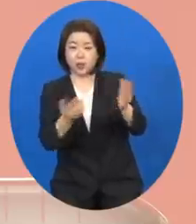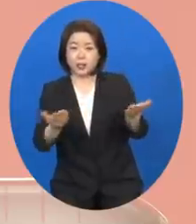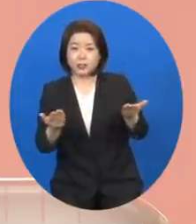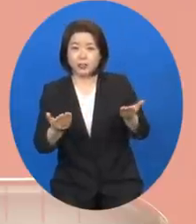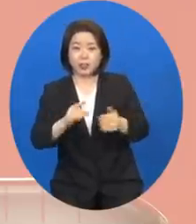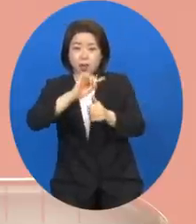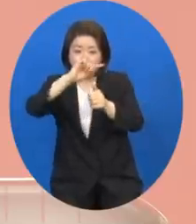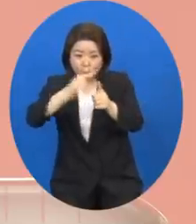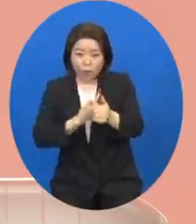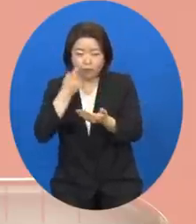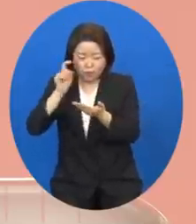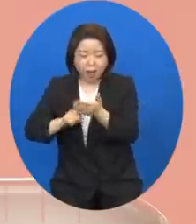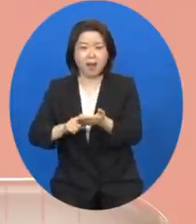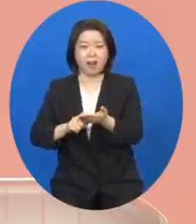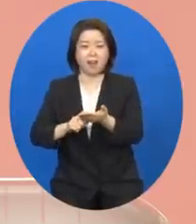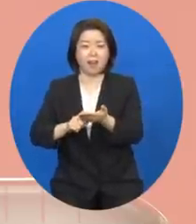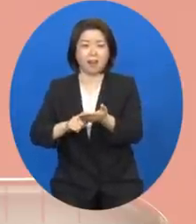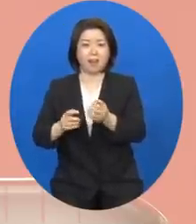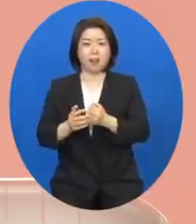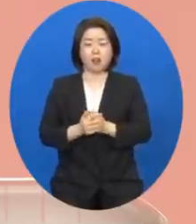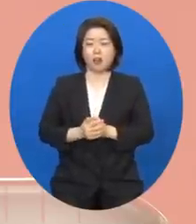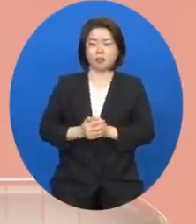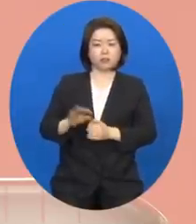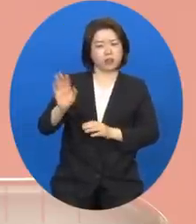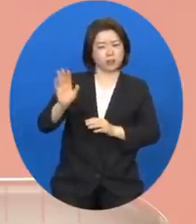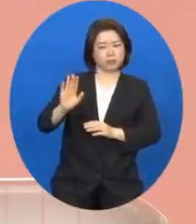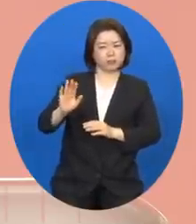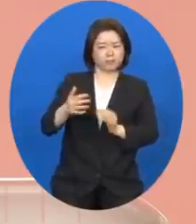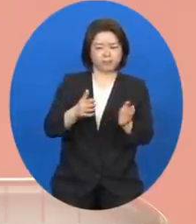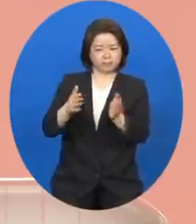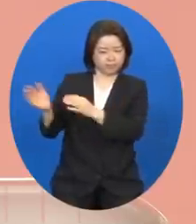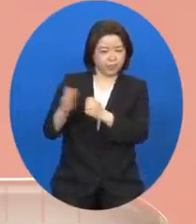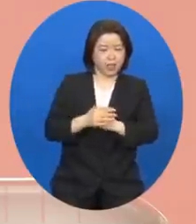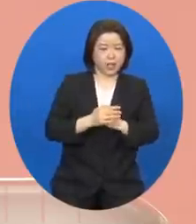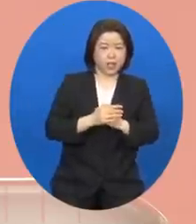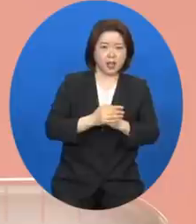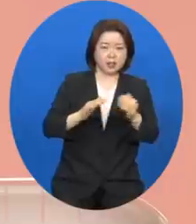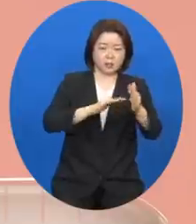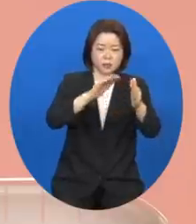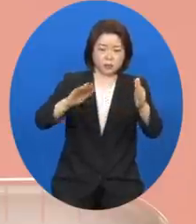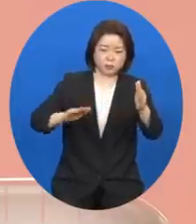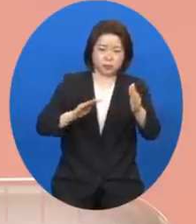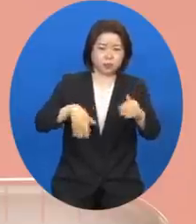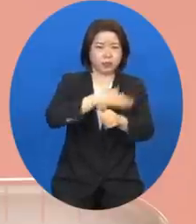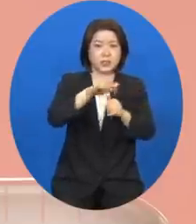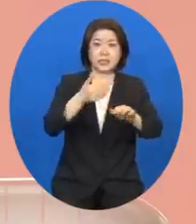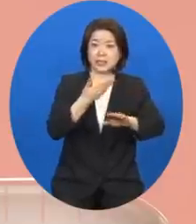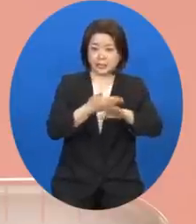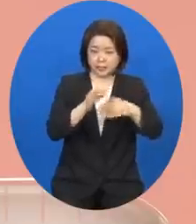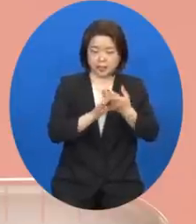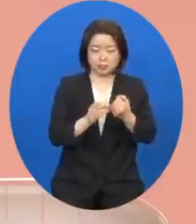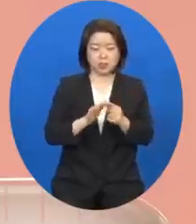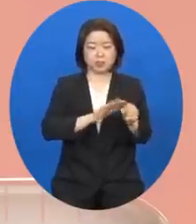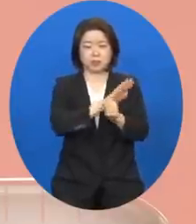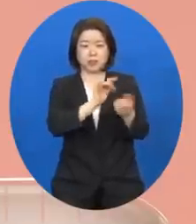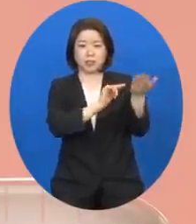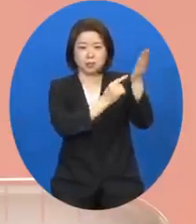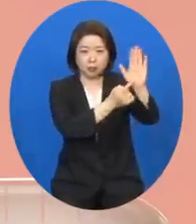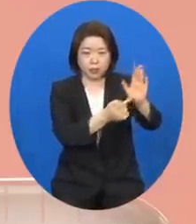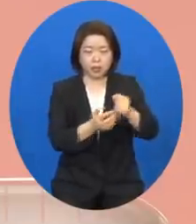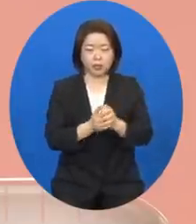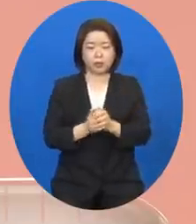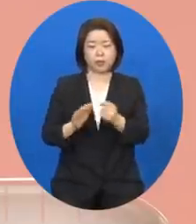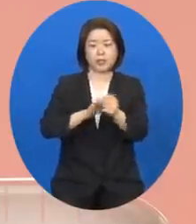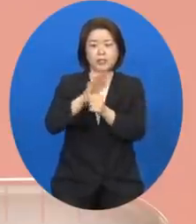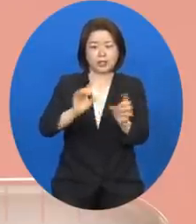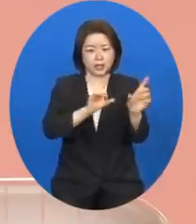아주 쉬워요. 그런데 전혀 그런 분위기에서 자라지 않은 사람은 사랑을 표현하고 그렇게